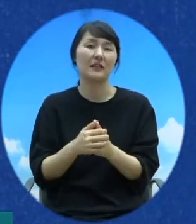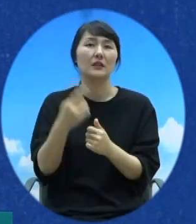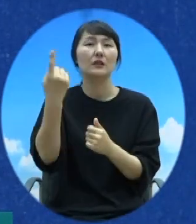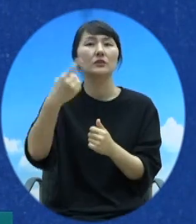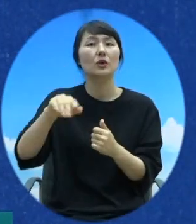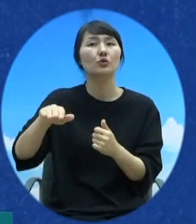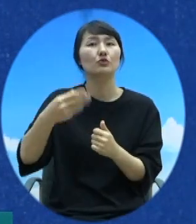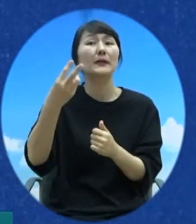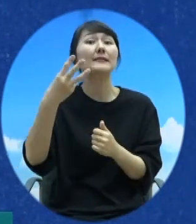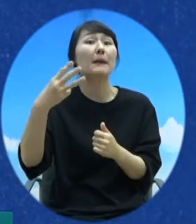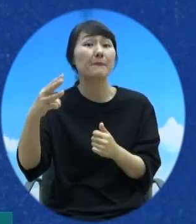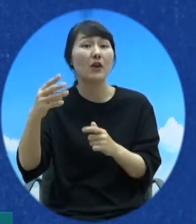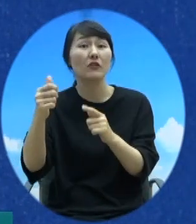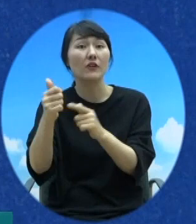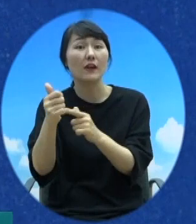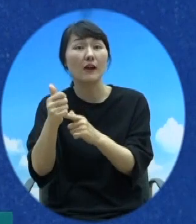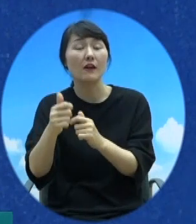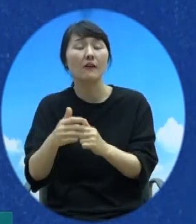1903년 그가 처음으로